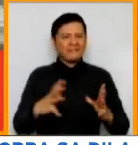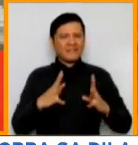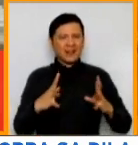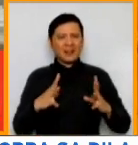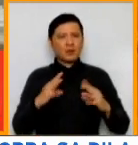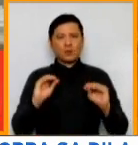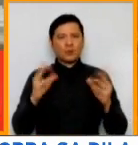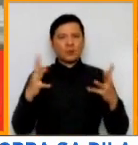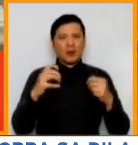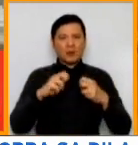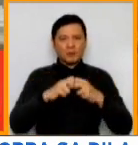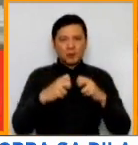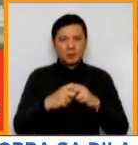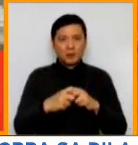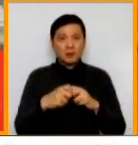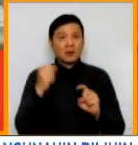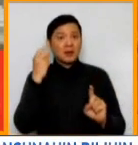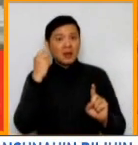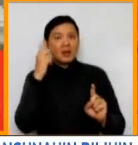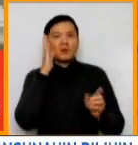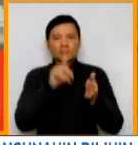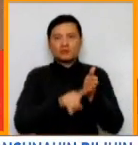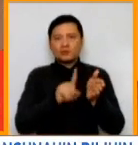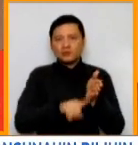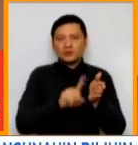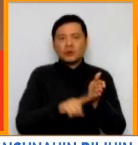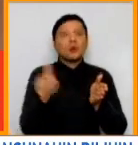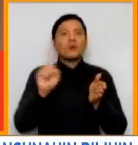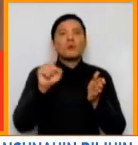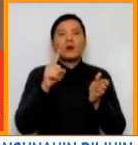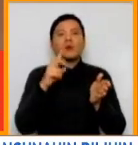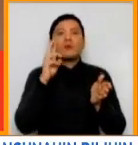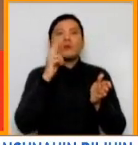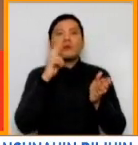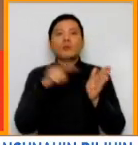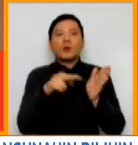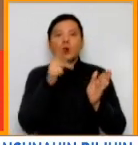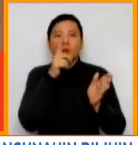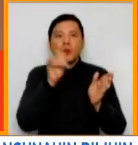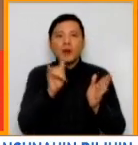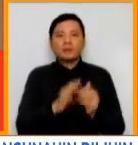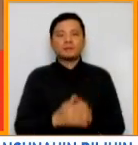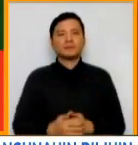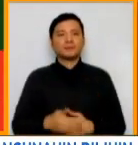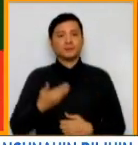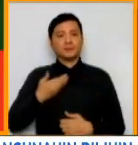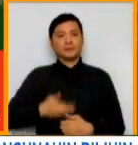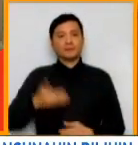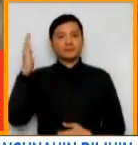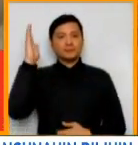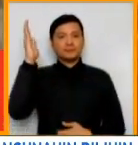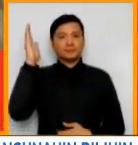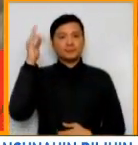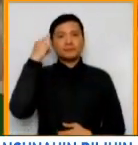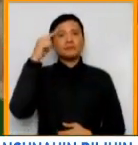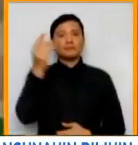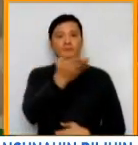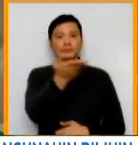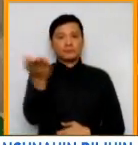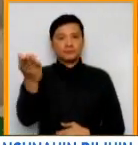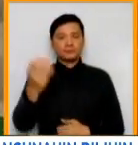so, pero titignan muna natin kung ano yung report na yon. Para sa unang balita, Lay Alves, buong puso para sa